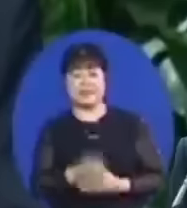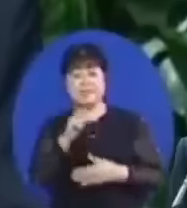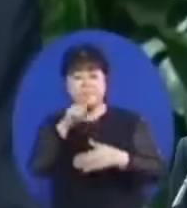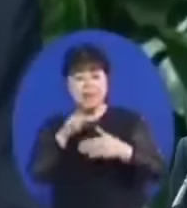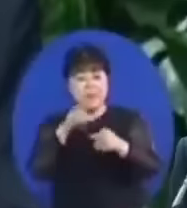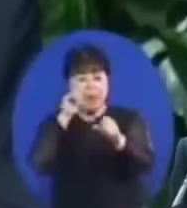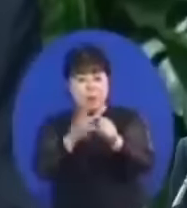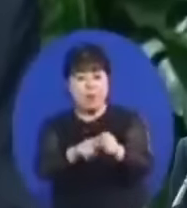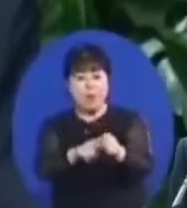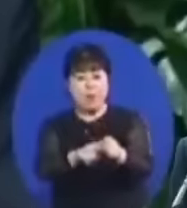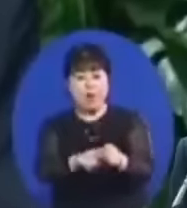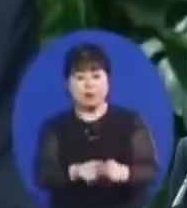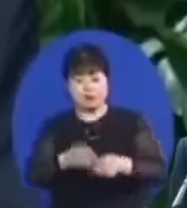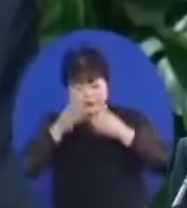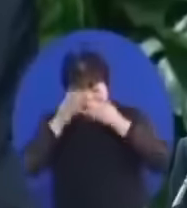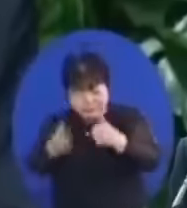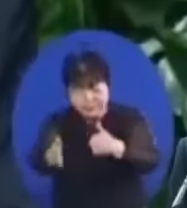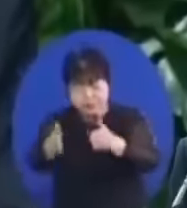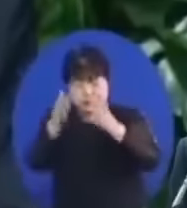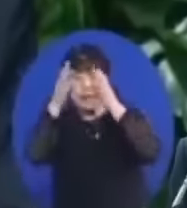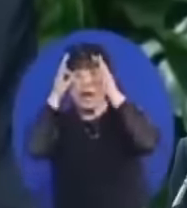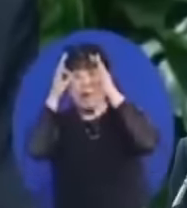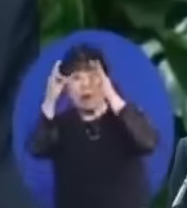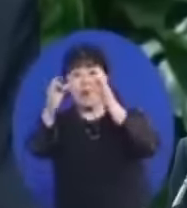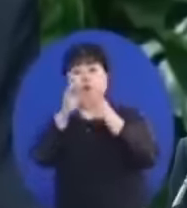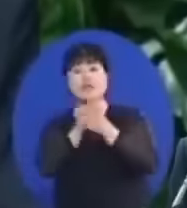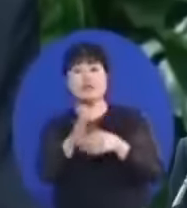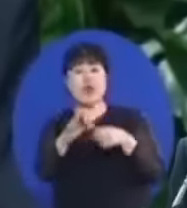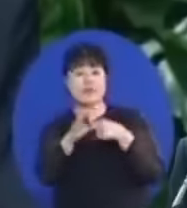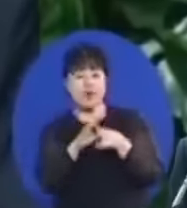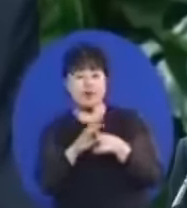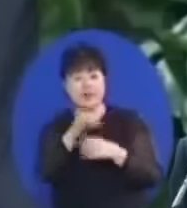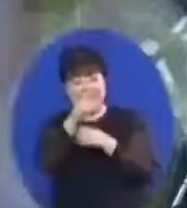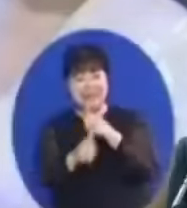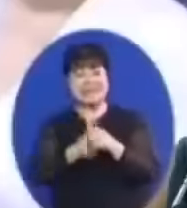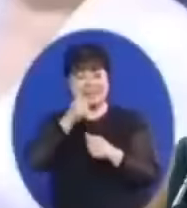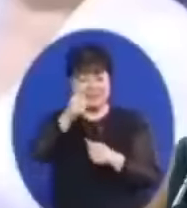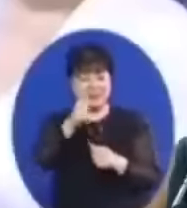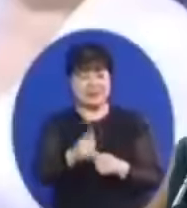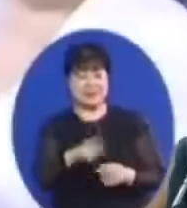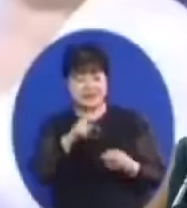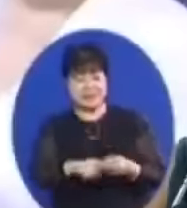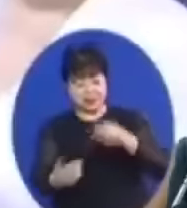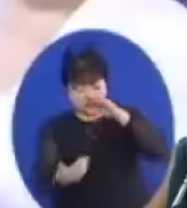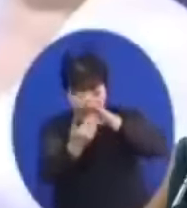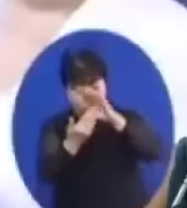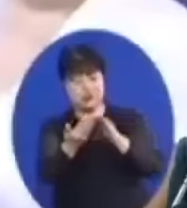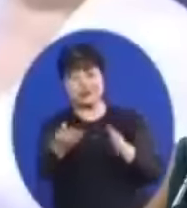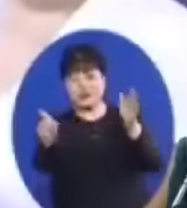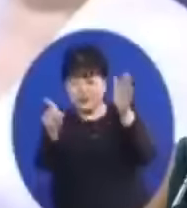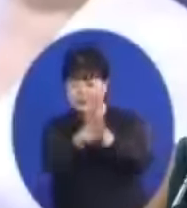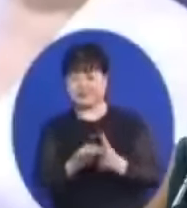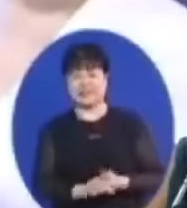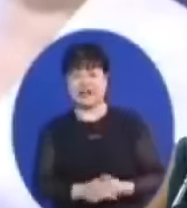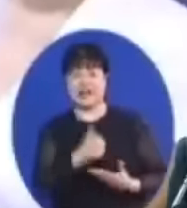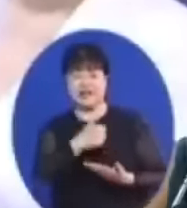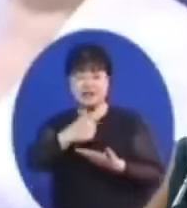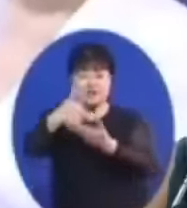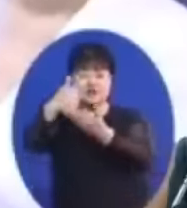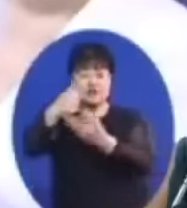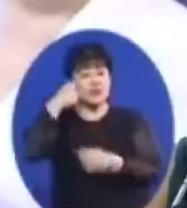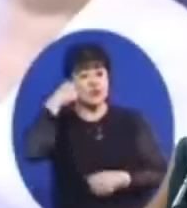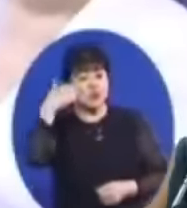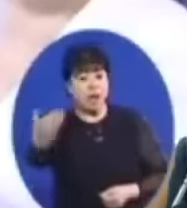마음을 목표를 가지고 집중적으로 바라보면서 기도하면 하나님이 그것을 이루어주는 것입니다. 왜냐하면 주님이 묻는